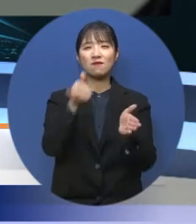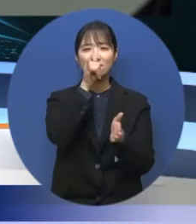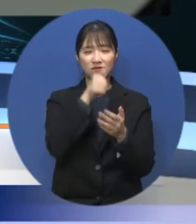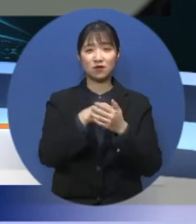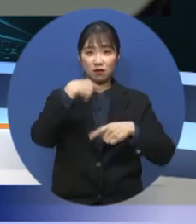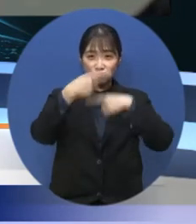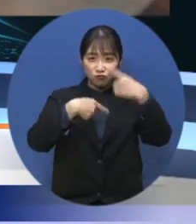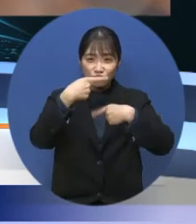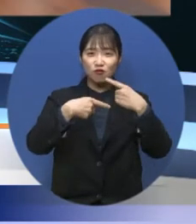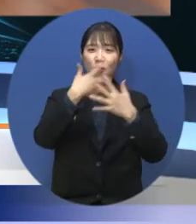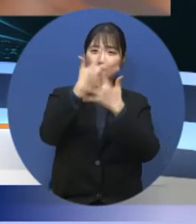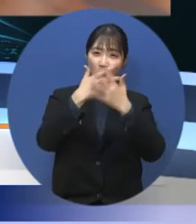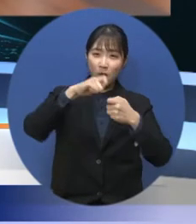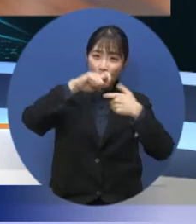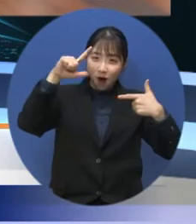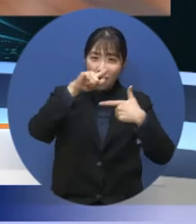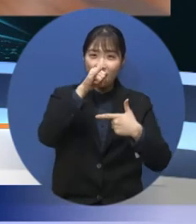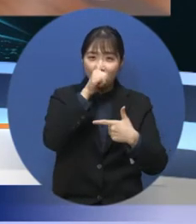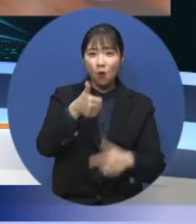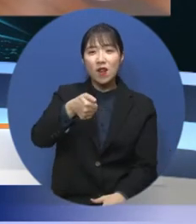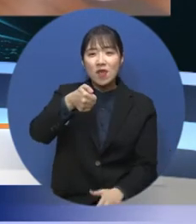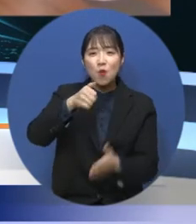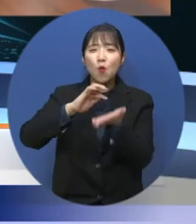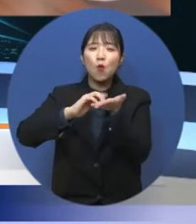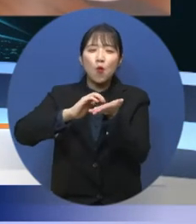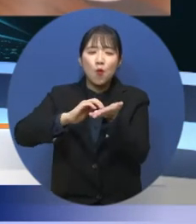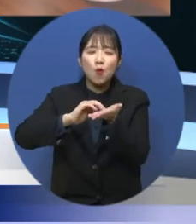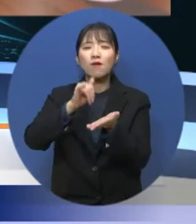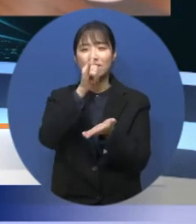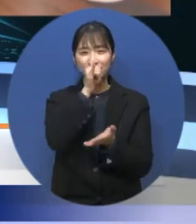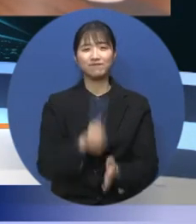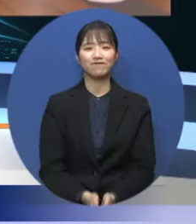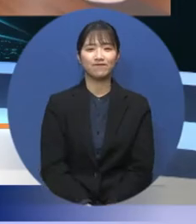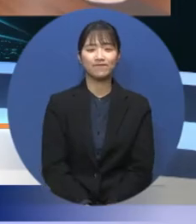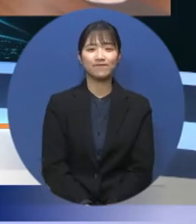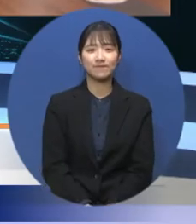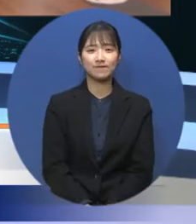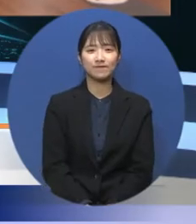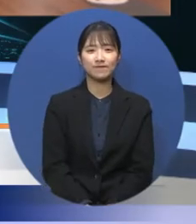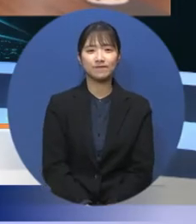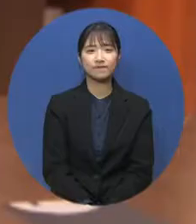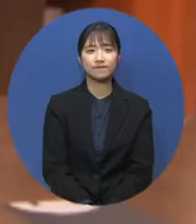등 다양한 기능이 있는데요. 자세한 내용 박성용 기자가 전합니다.